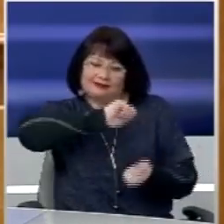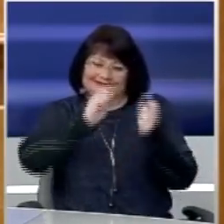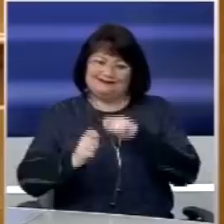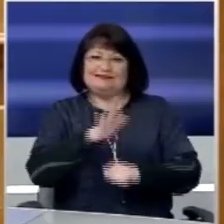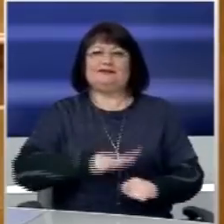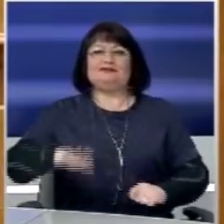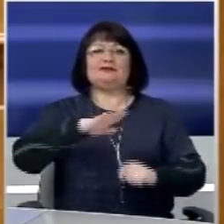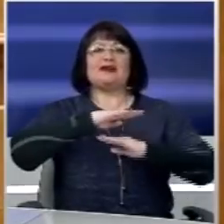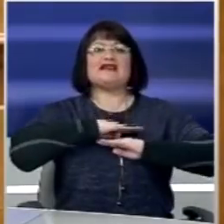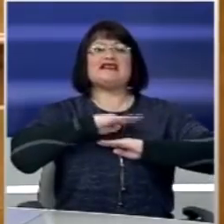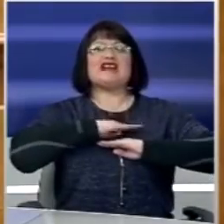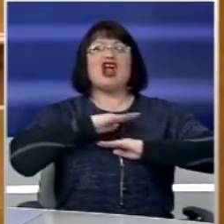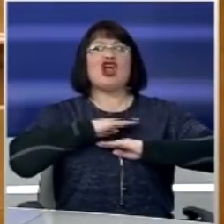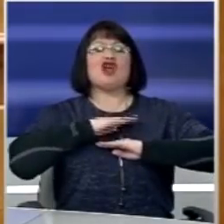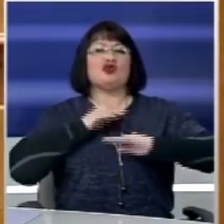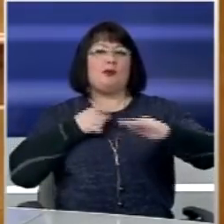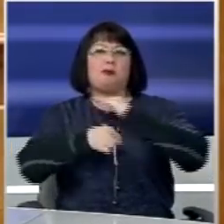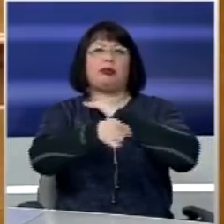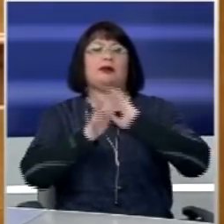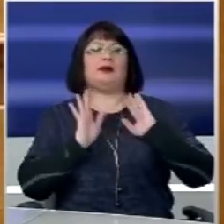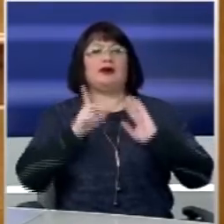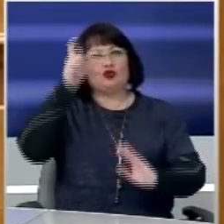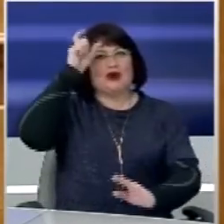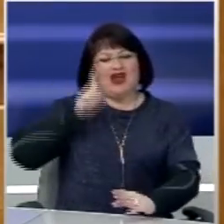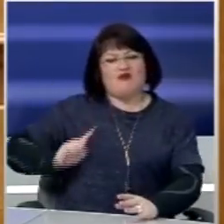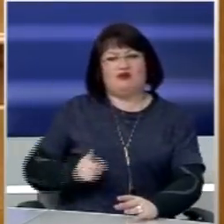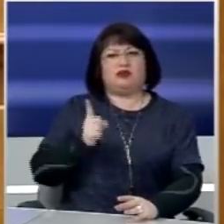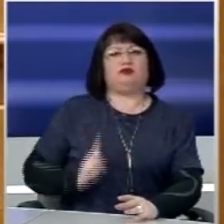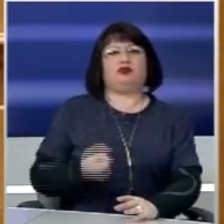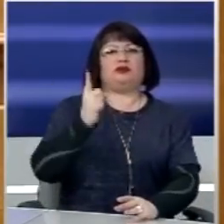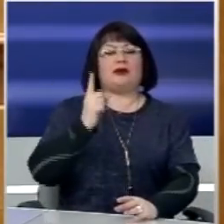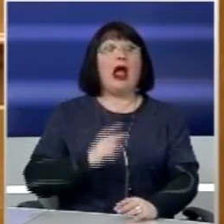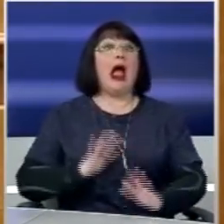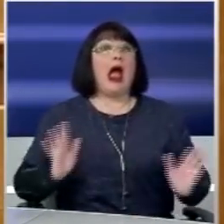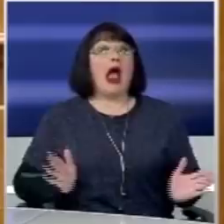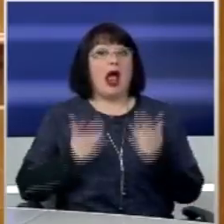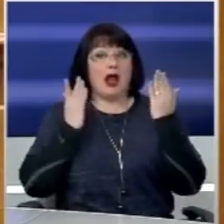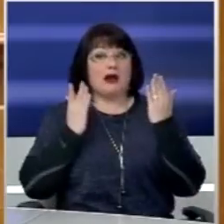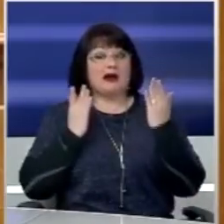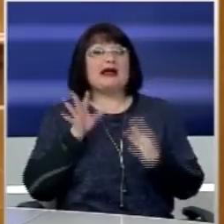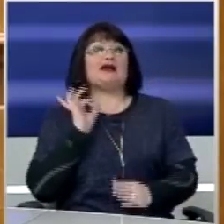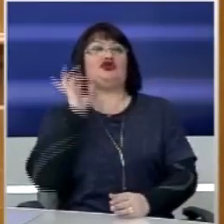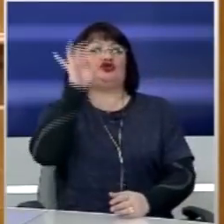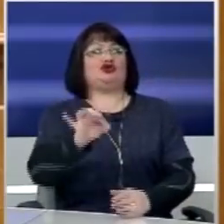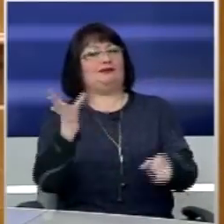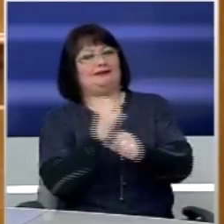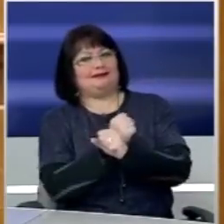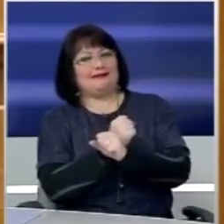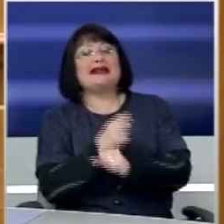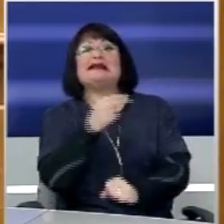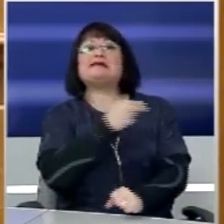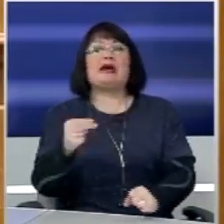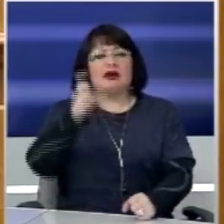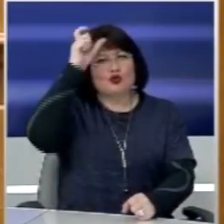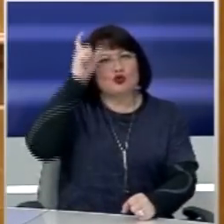σε στρατιωτική αιχμή του δόρατος ενάντια στην Τουρκία. Αν συμβεί αυτό που επιδιώκουν, σημαίνει πως η